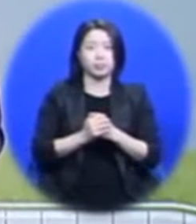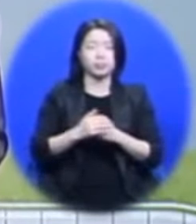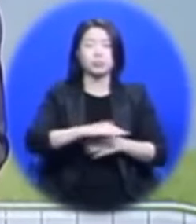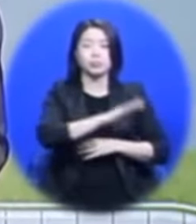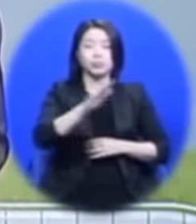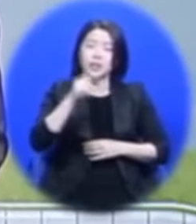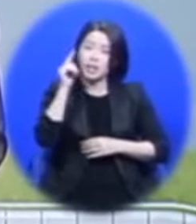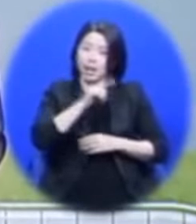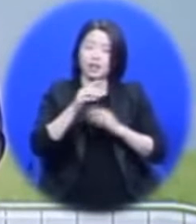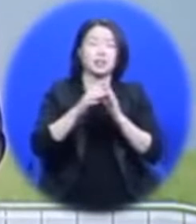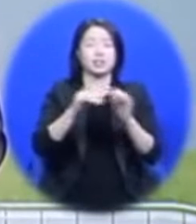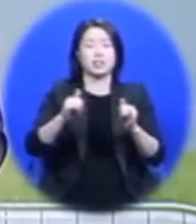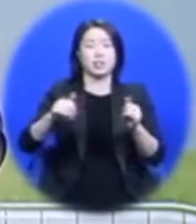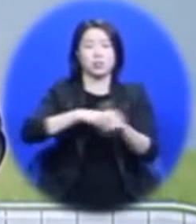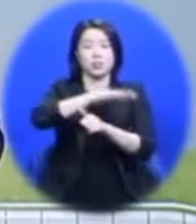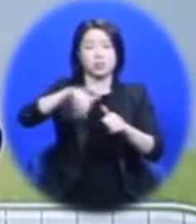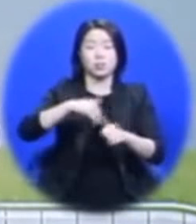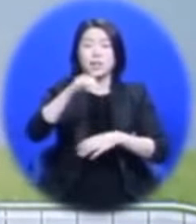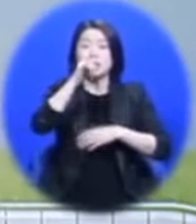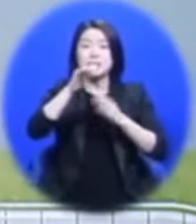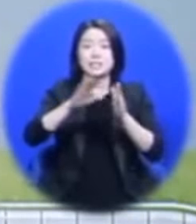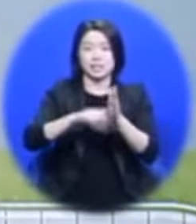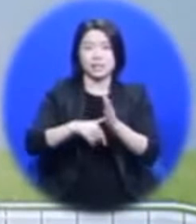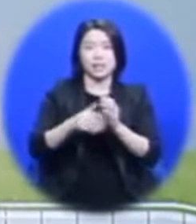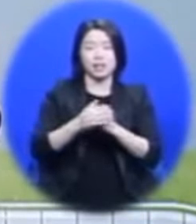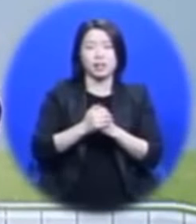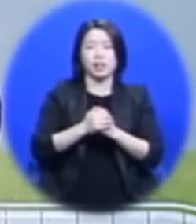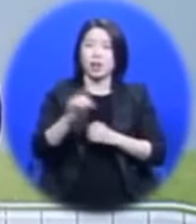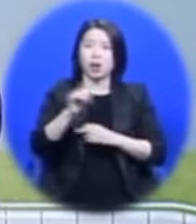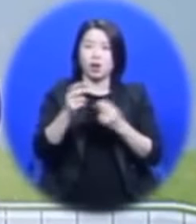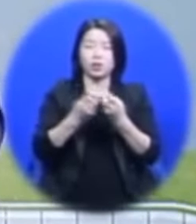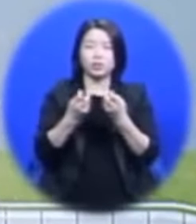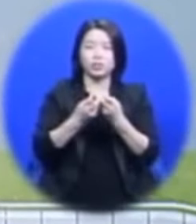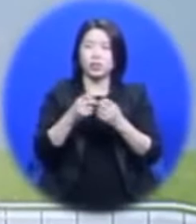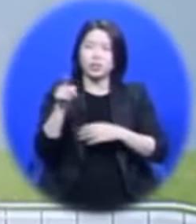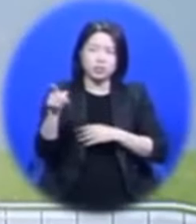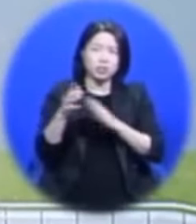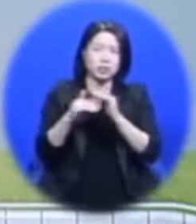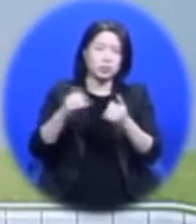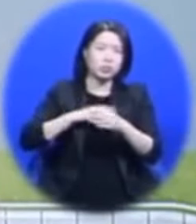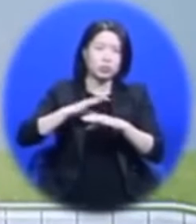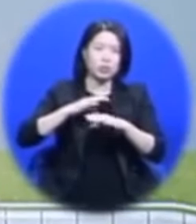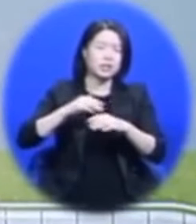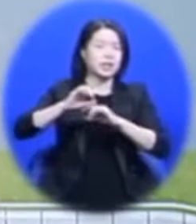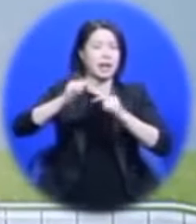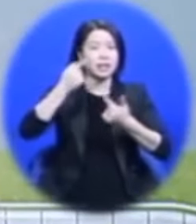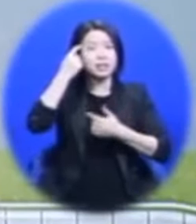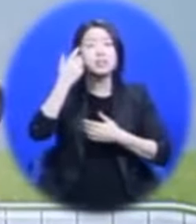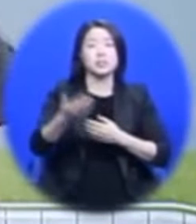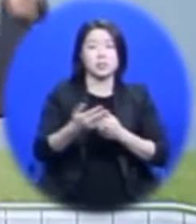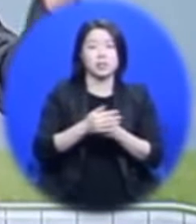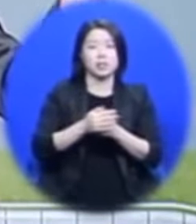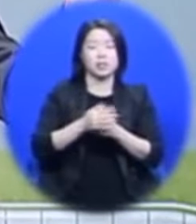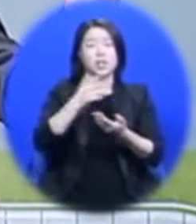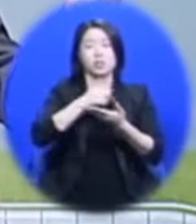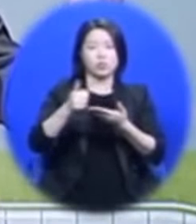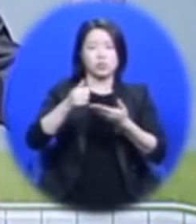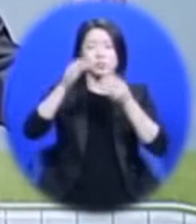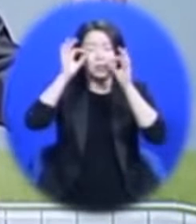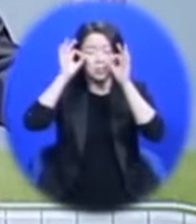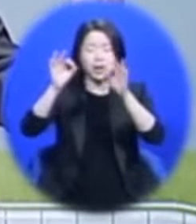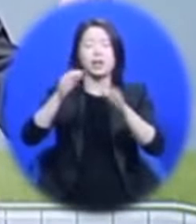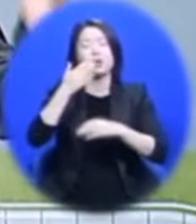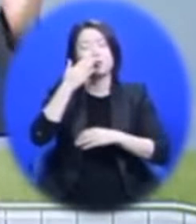우리가 악한 사람이 우리 주변에 있을 때 어떻게 그 사람을 두려워하지 않을 수 있을까요? 주님을 바라보는